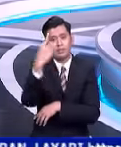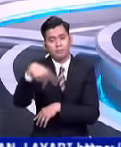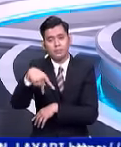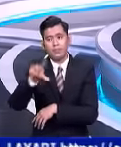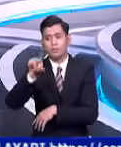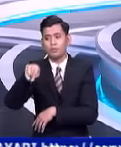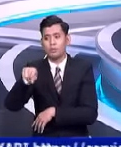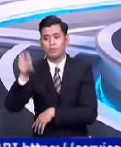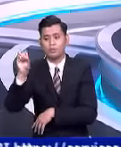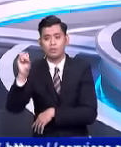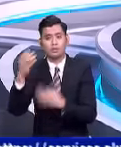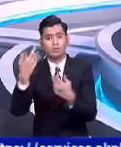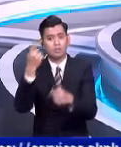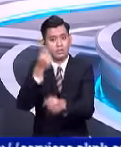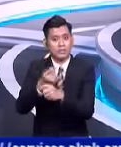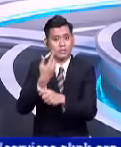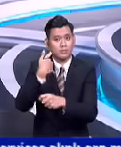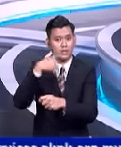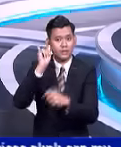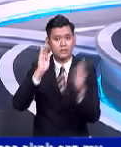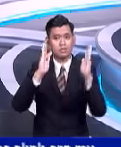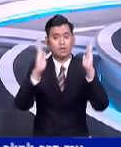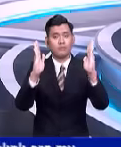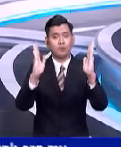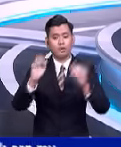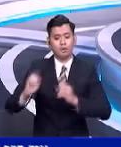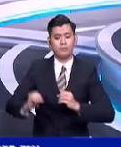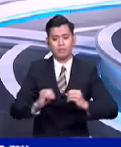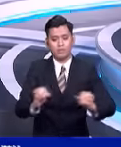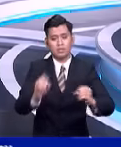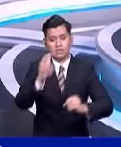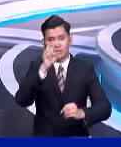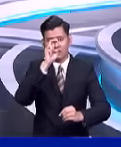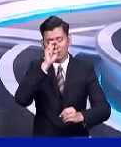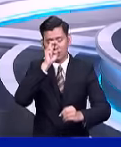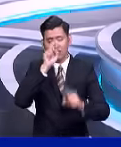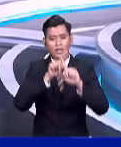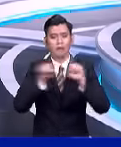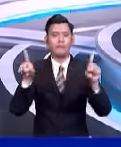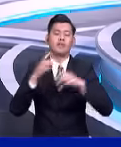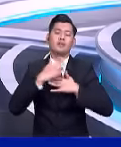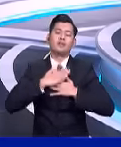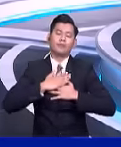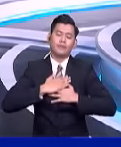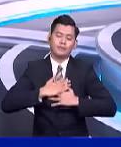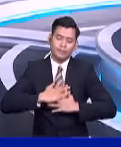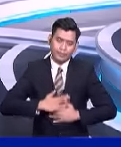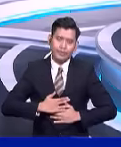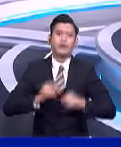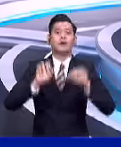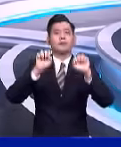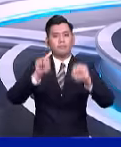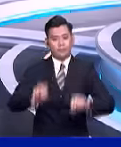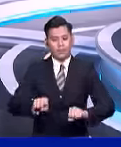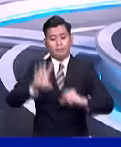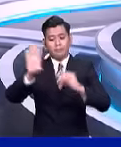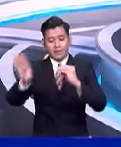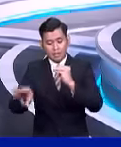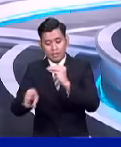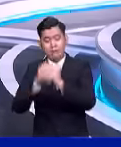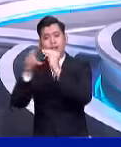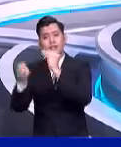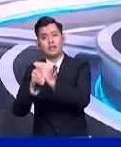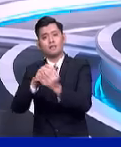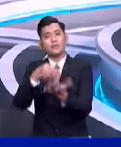semalam. Walaupun tempoh beroperasi lebih ketat, namun mereka menarik nafas lega kerana dapat menjana pendapatan